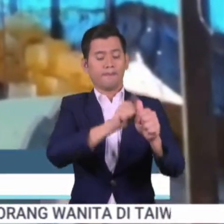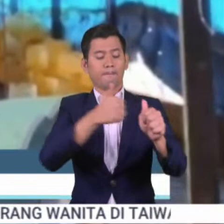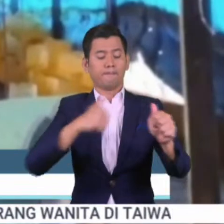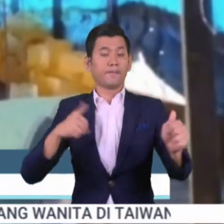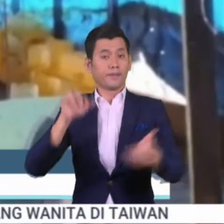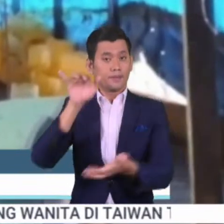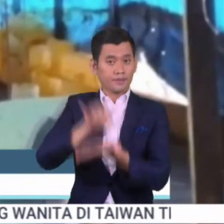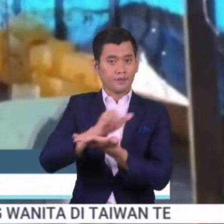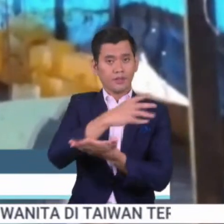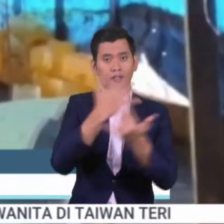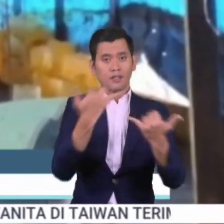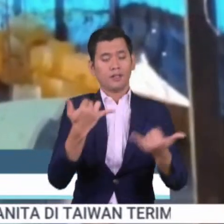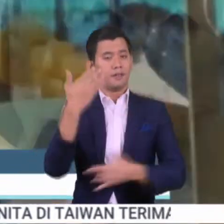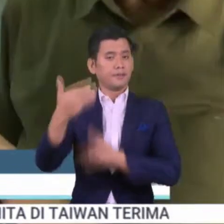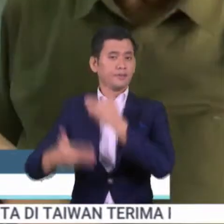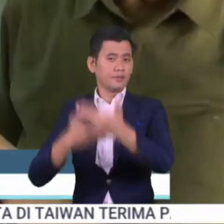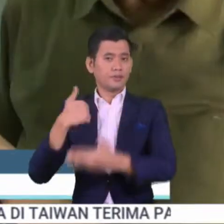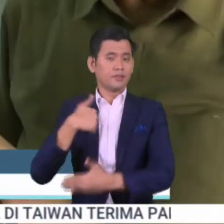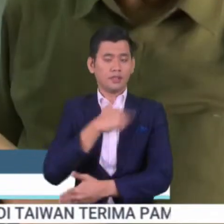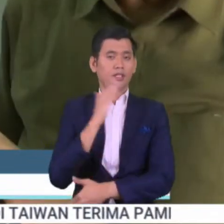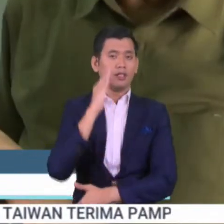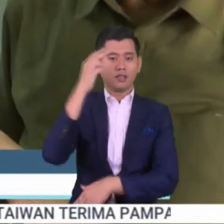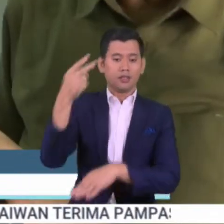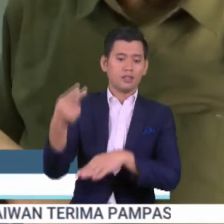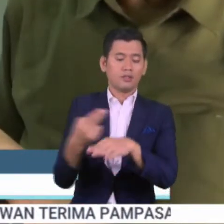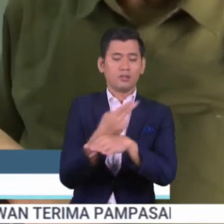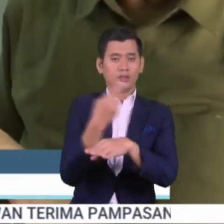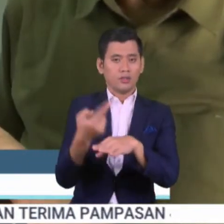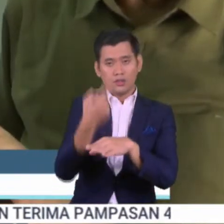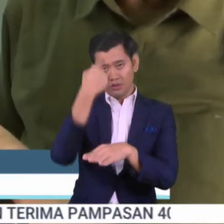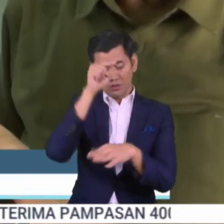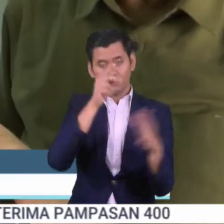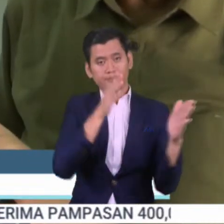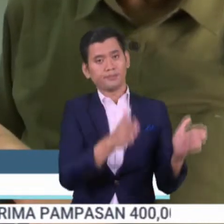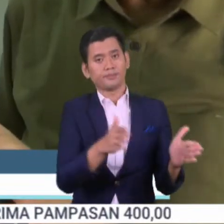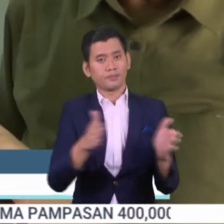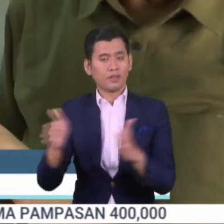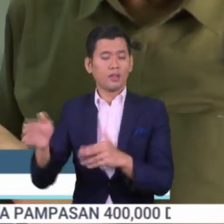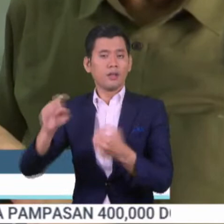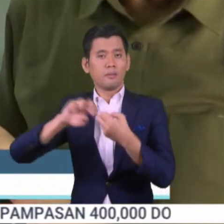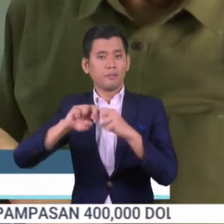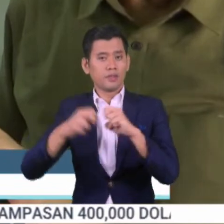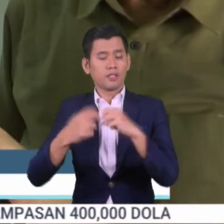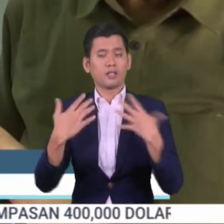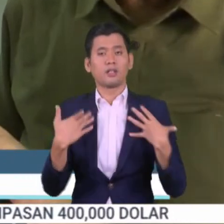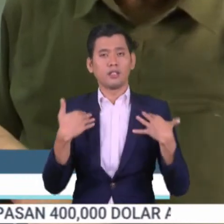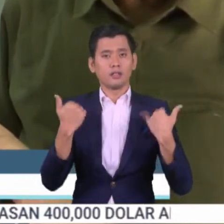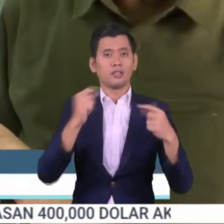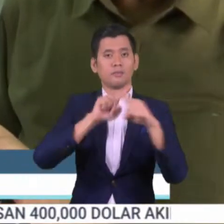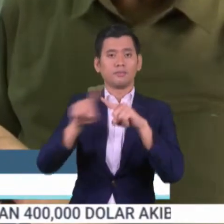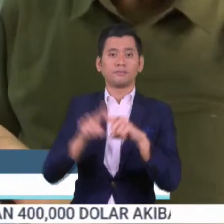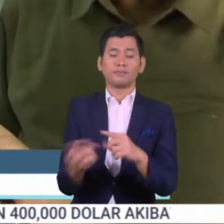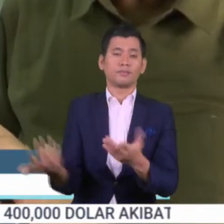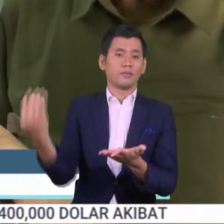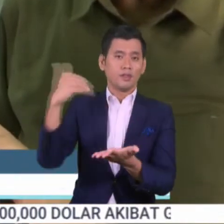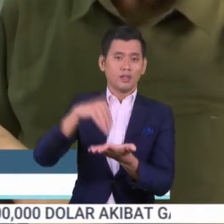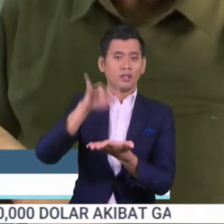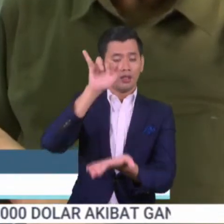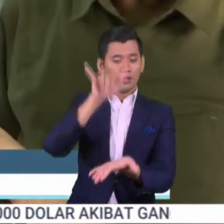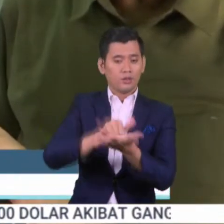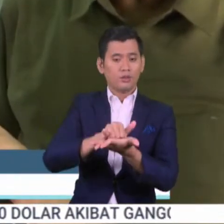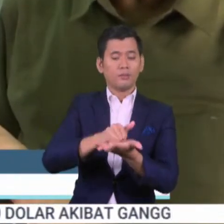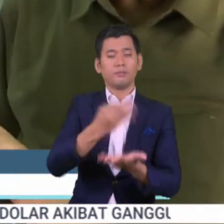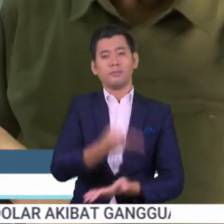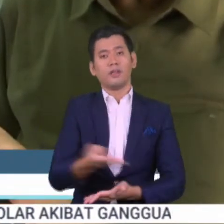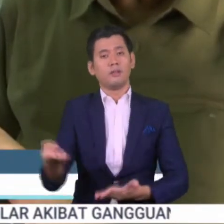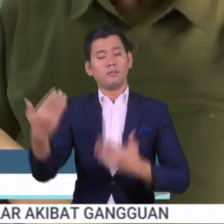mengelakkan itu. Dan dalam proses ini kita akan menggunakan probiotik ya untuk manage masalah kesihatan ayam dan sebagainya. Ini